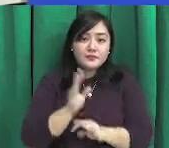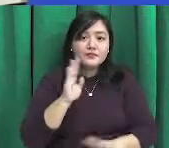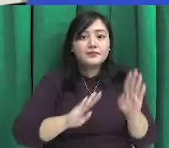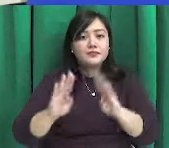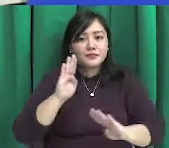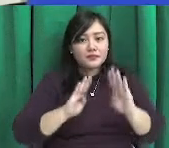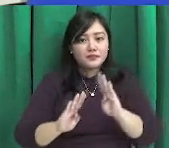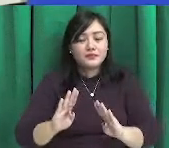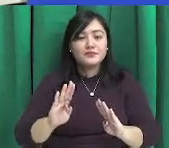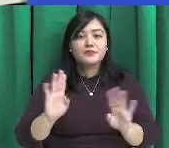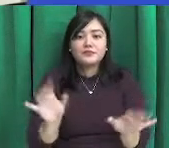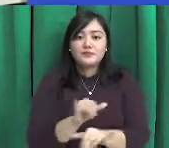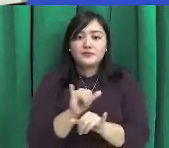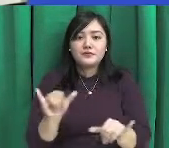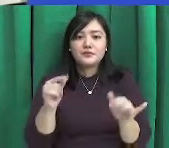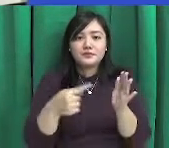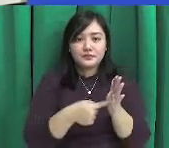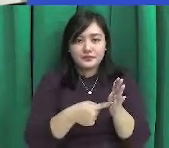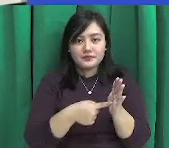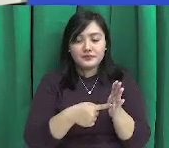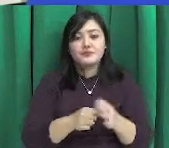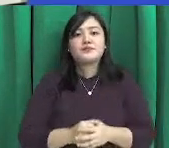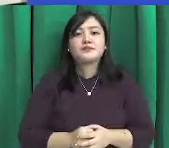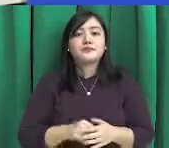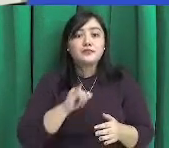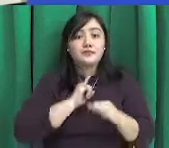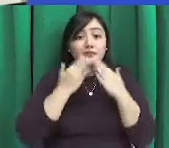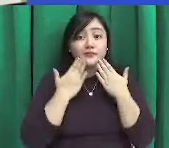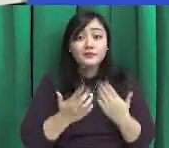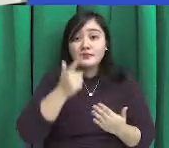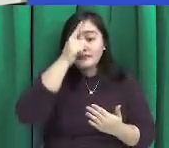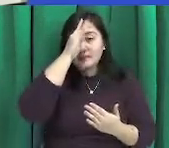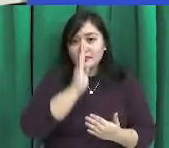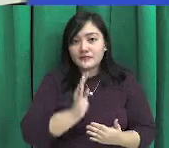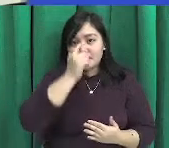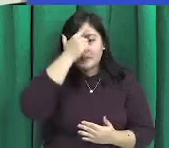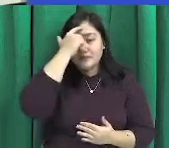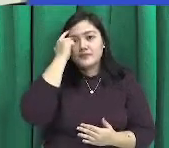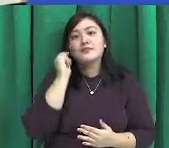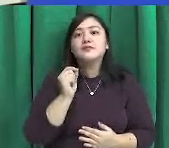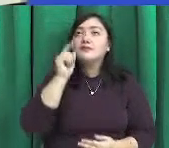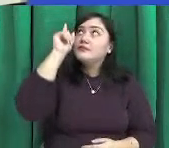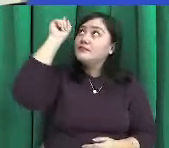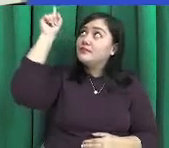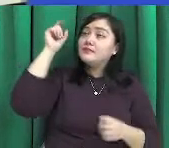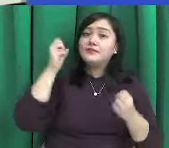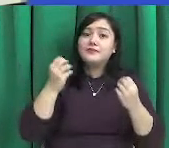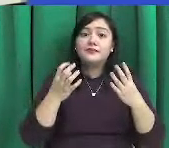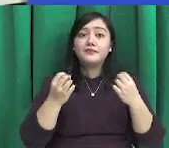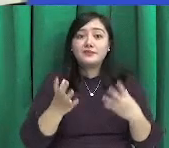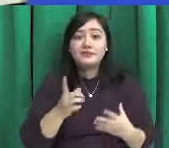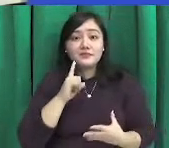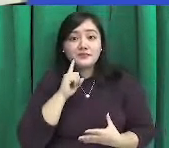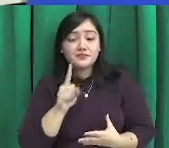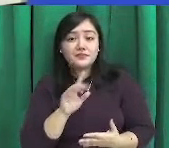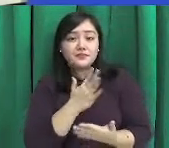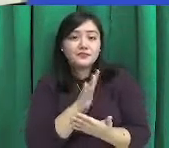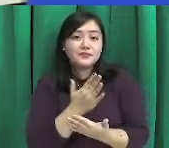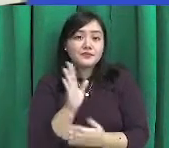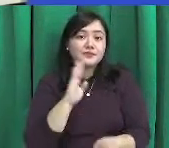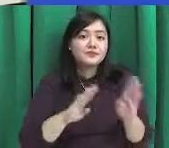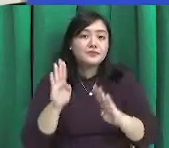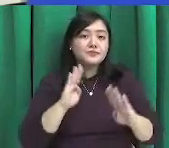see, paano? Ako'y nagpapasalamat sa Panginoon. Ang dami ng mga sinabi ni Sister Nida na problema patungkol sa bagay na ito. In